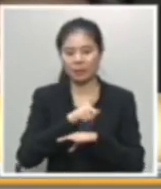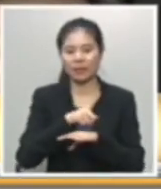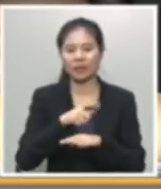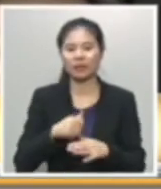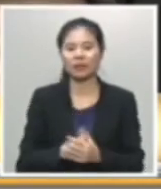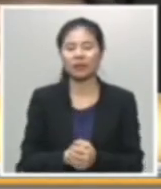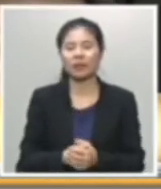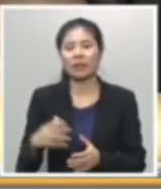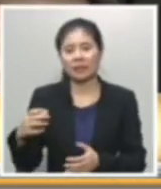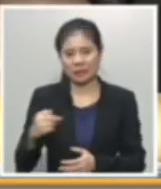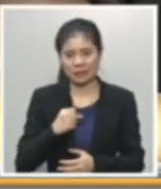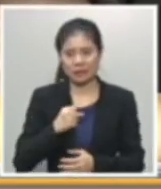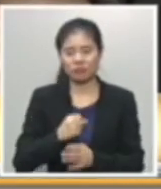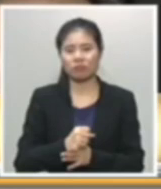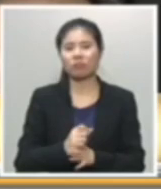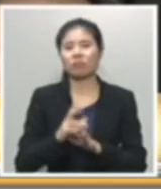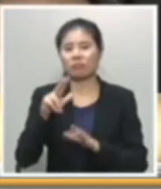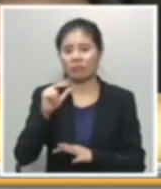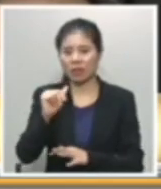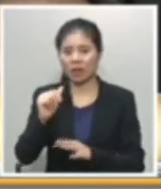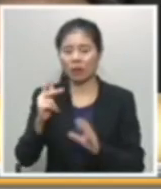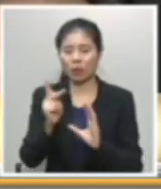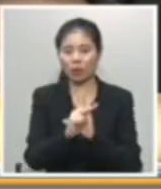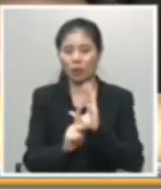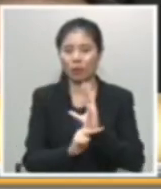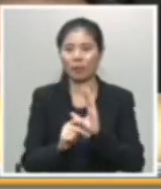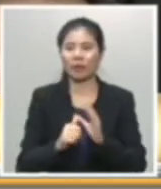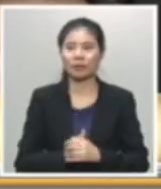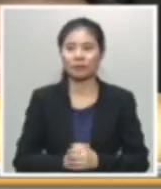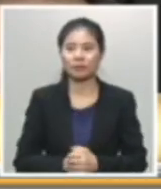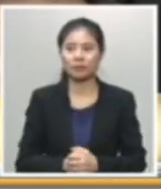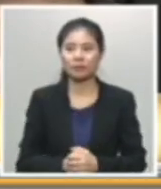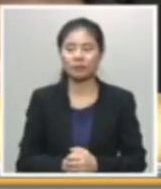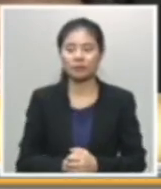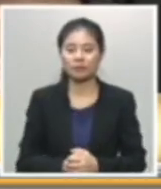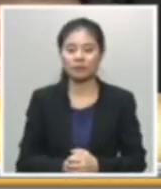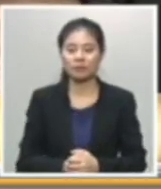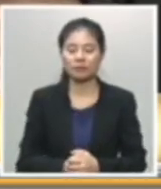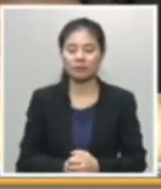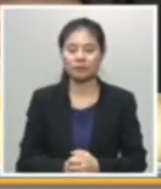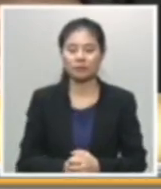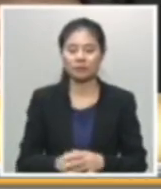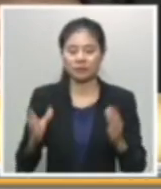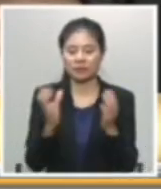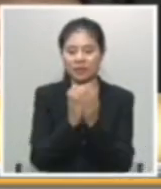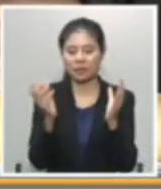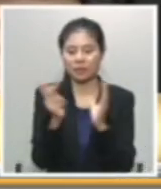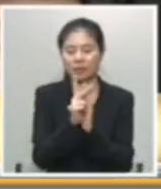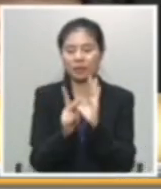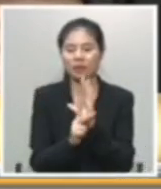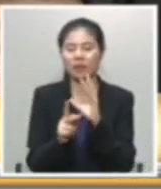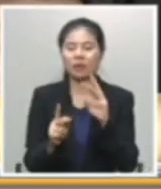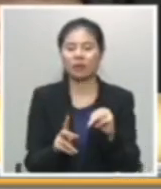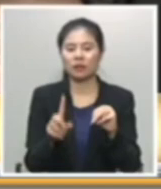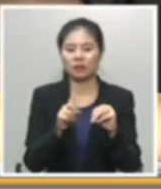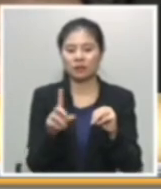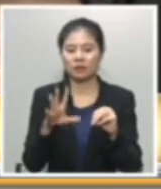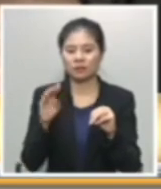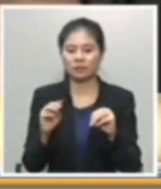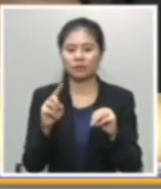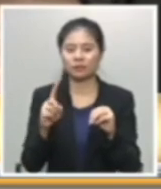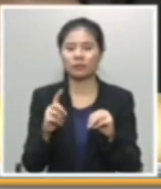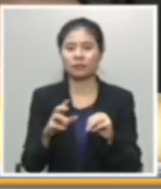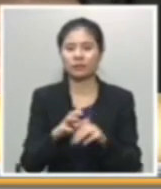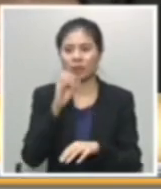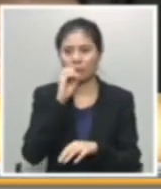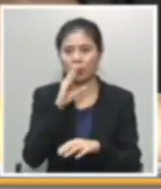ยึดหลักกฎหมายไว้ดีกว่านะครับรัฐธรรมนูญมาตรา141บัญญัติให้ชัดเจนนะ